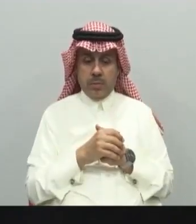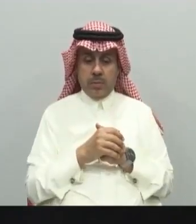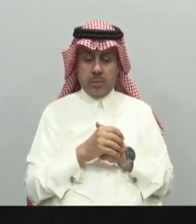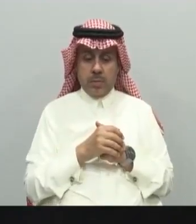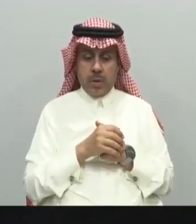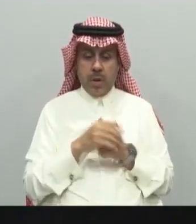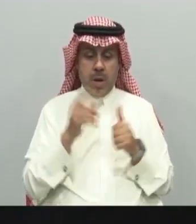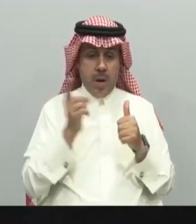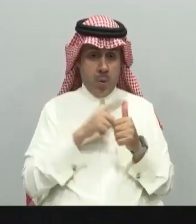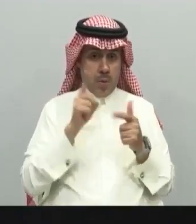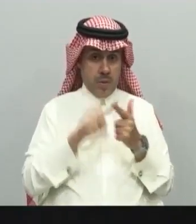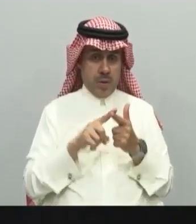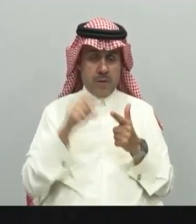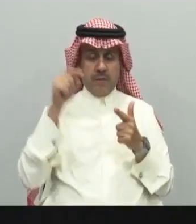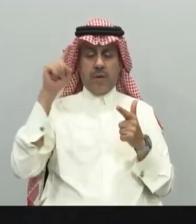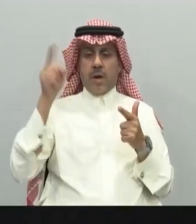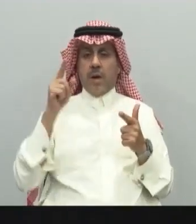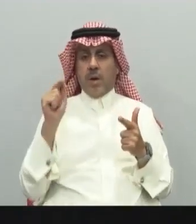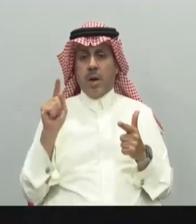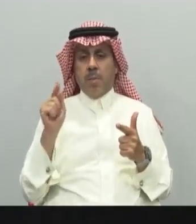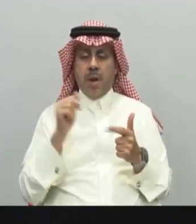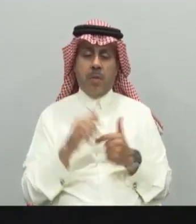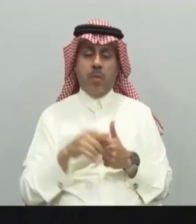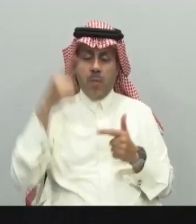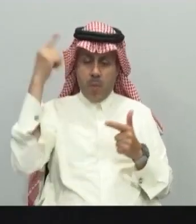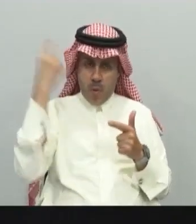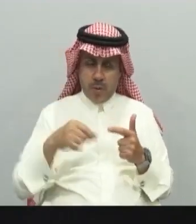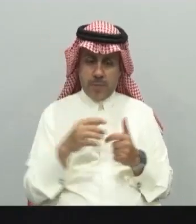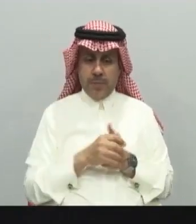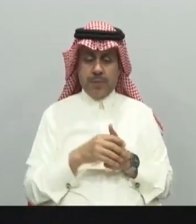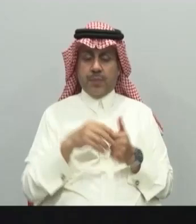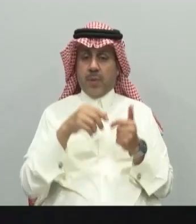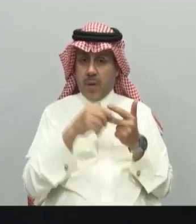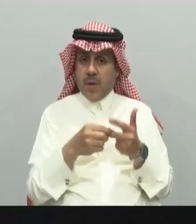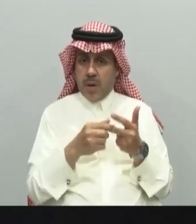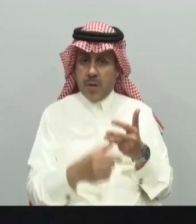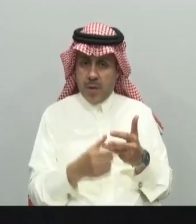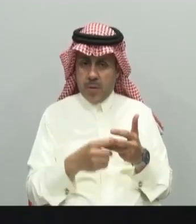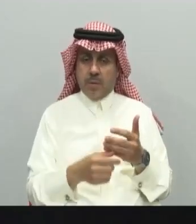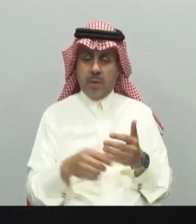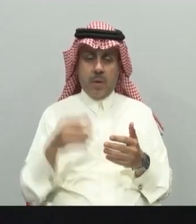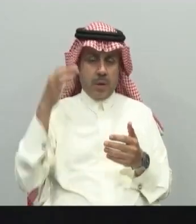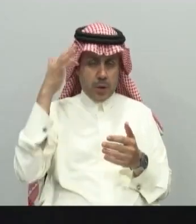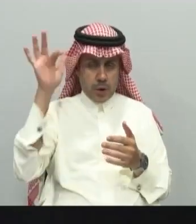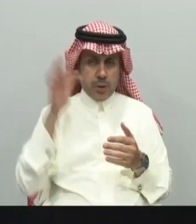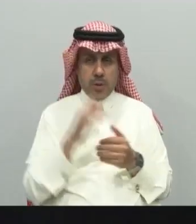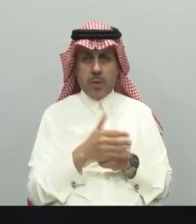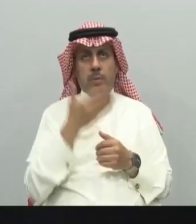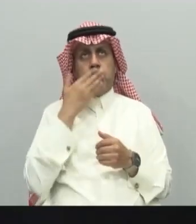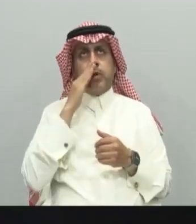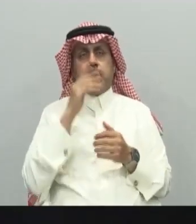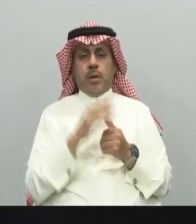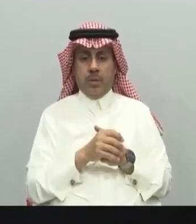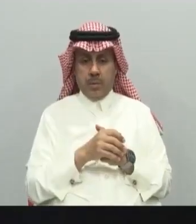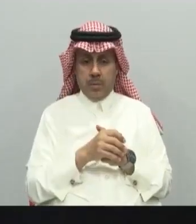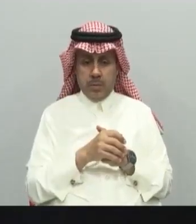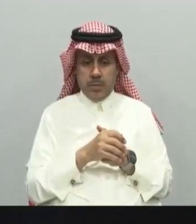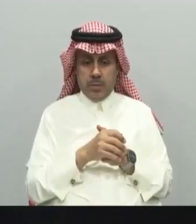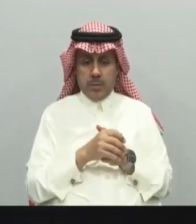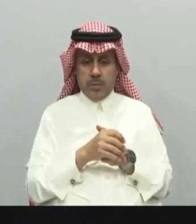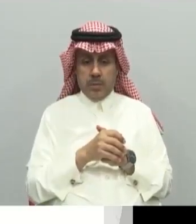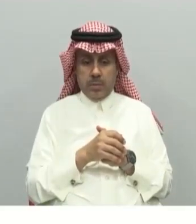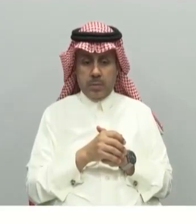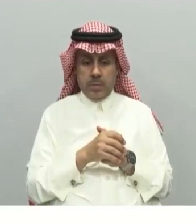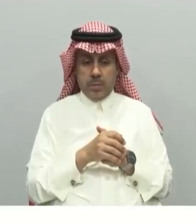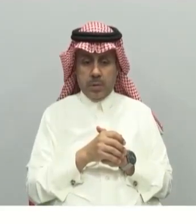الاول والثاني في الربا وانه محرم واما ما عداها فهي جائزه بحمد الله تعالى كونوا معي